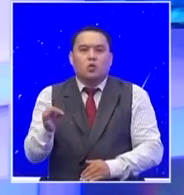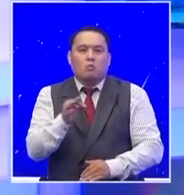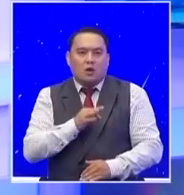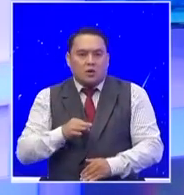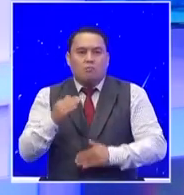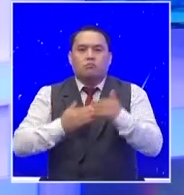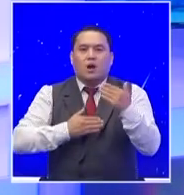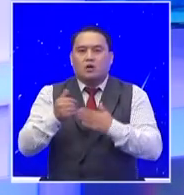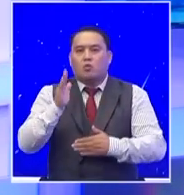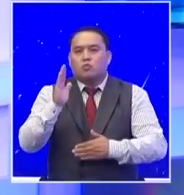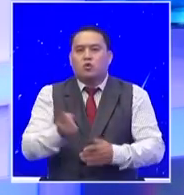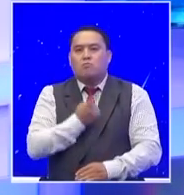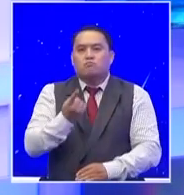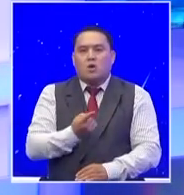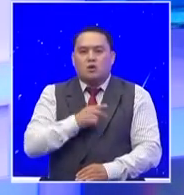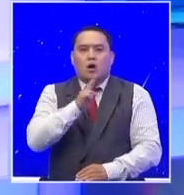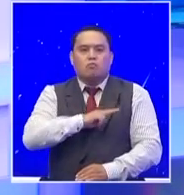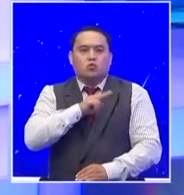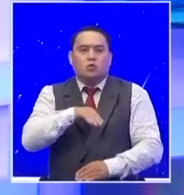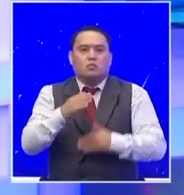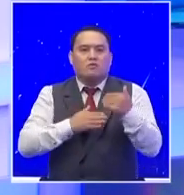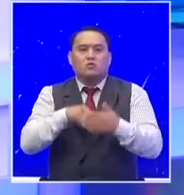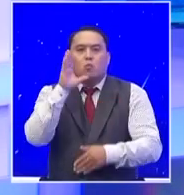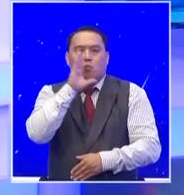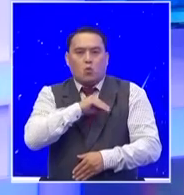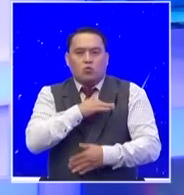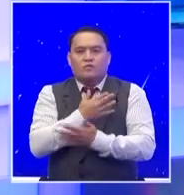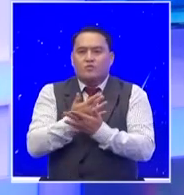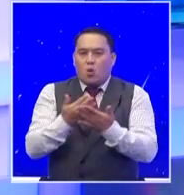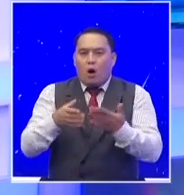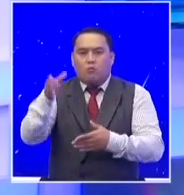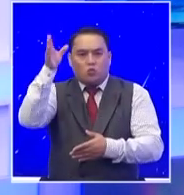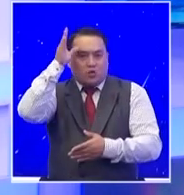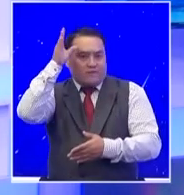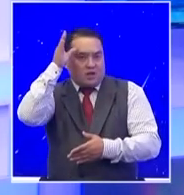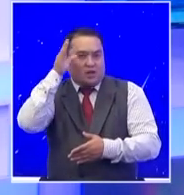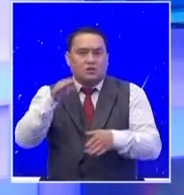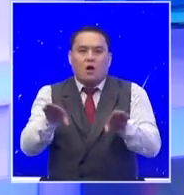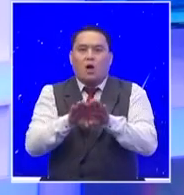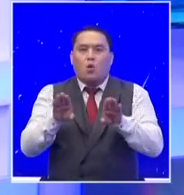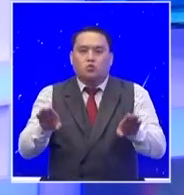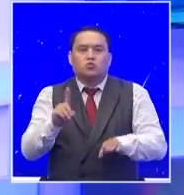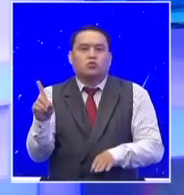области. Практиковаться будущие мастера рабочих профессий теперь могут на многофункциональное и оборудование,